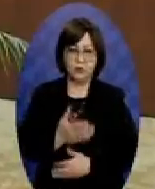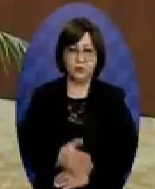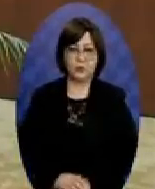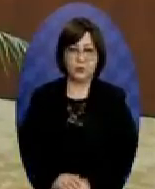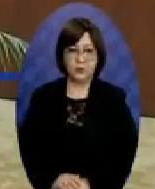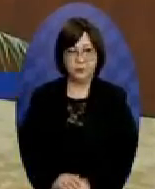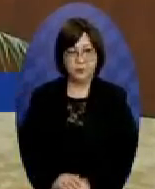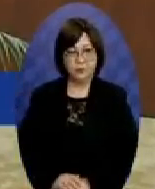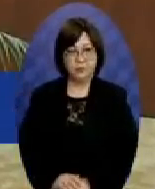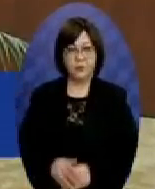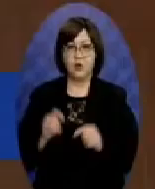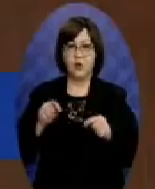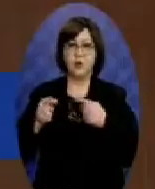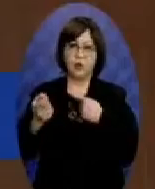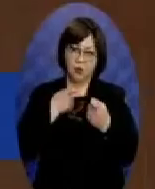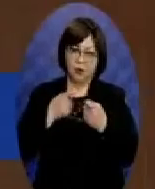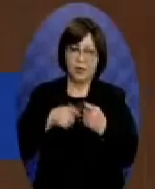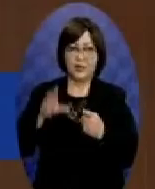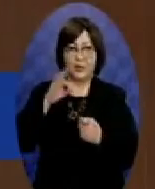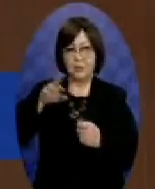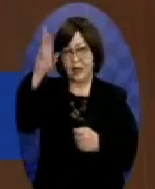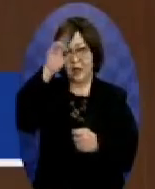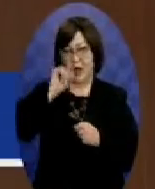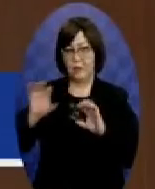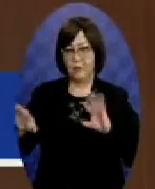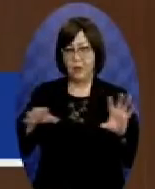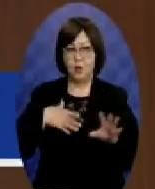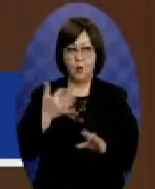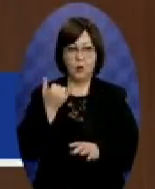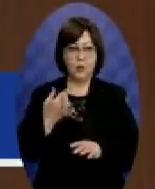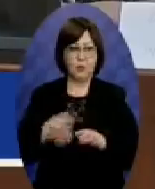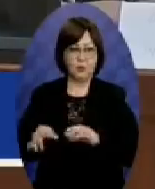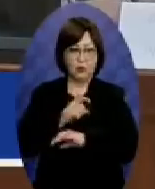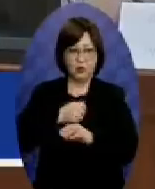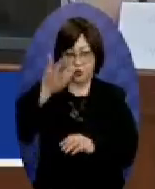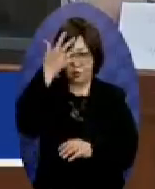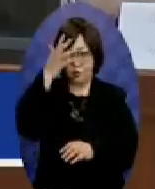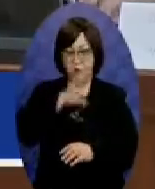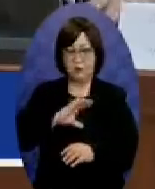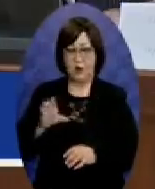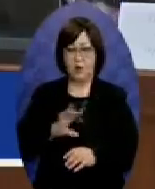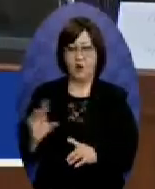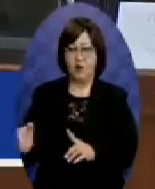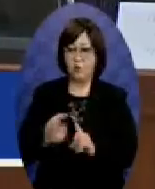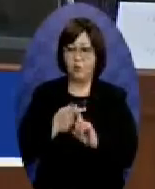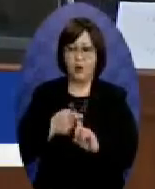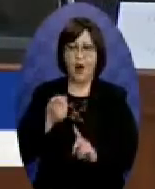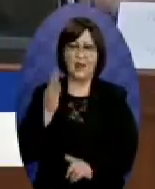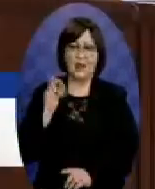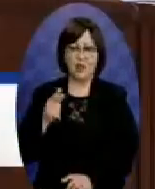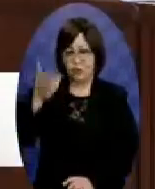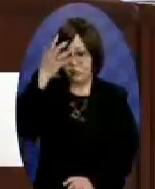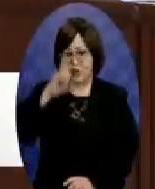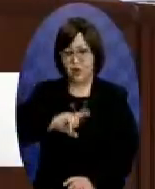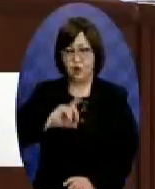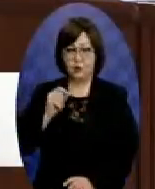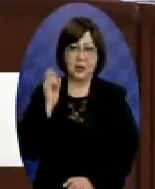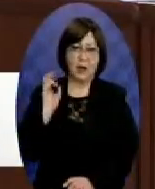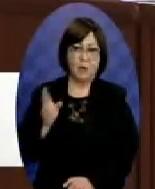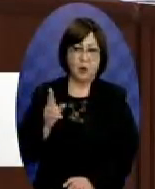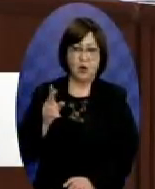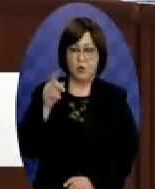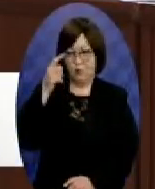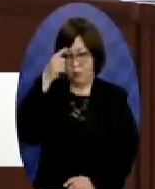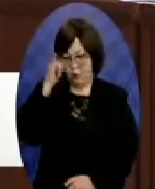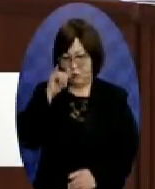Сайн байна уу? За өнөөдрийн хуралдаанд салбар яамдууд, нийслэлийн төр захиргааны байгууллага, харийн агентлаг, төрийн өмчит компаниуд, дотоодын үйлдвэрлэл эрхлэгчдийн